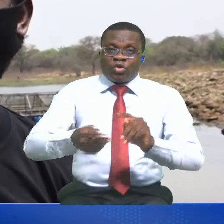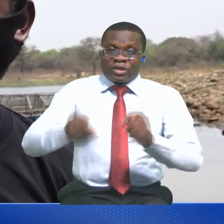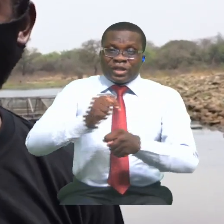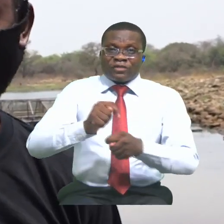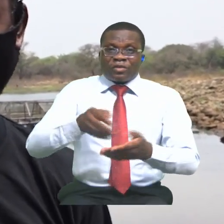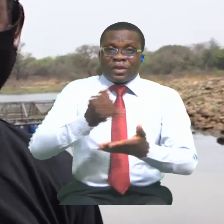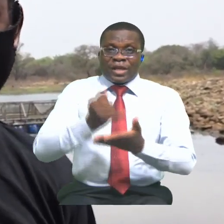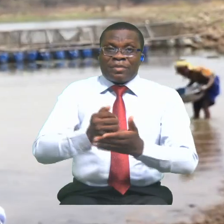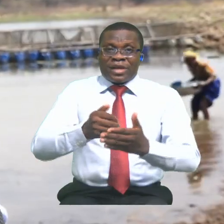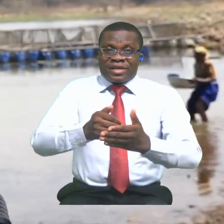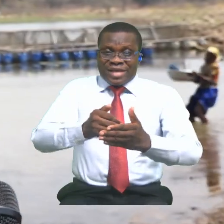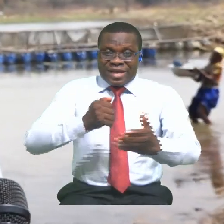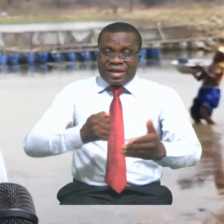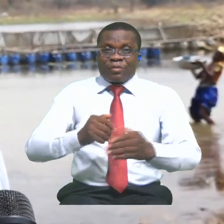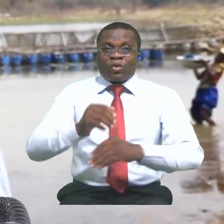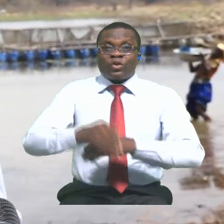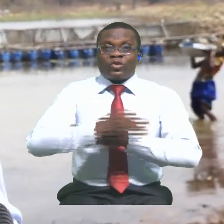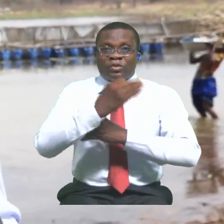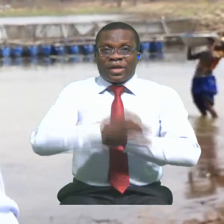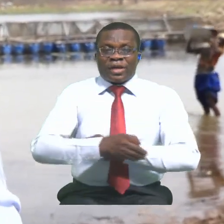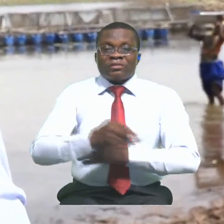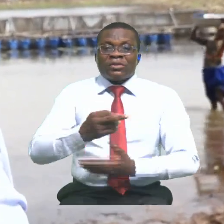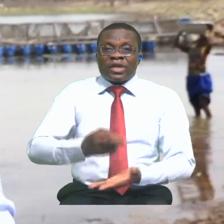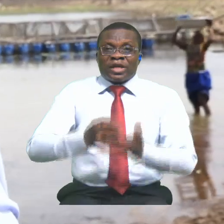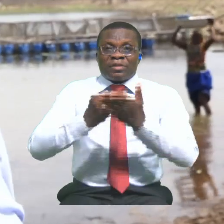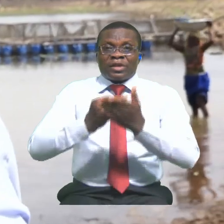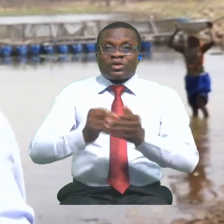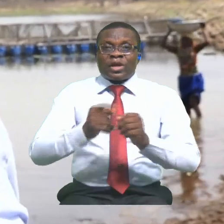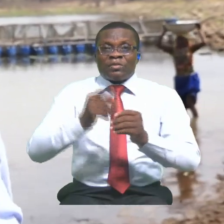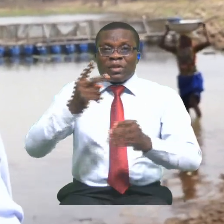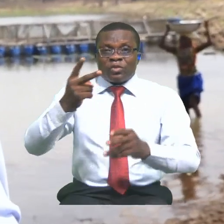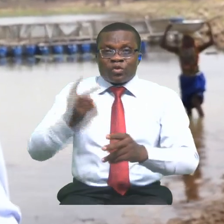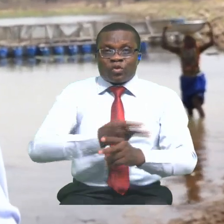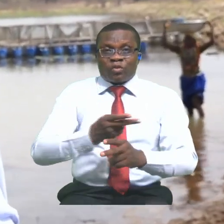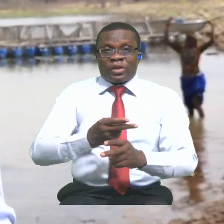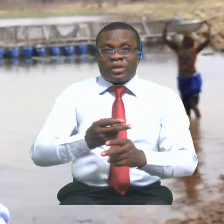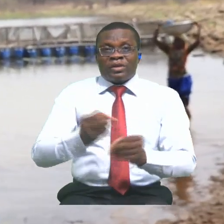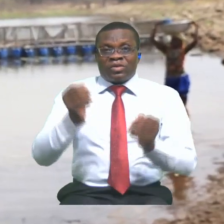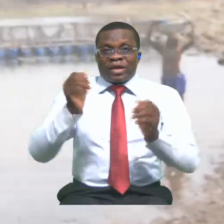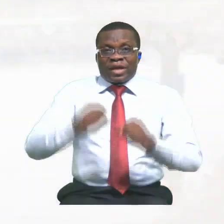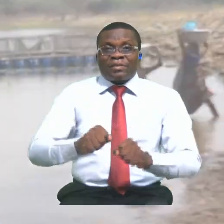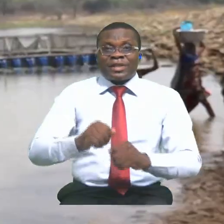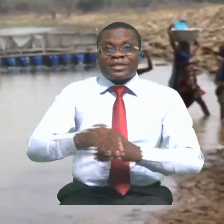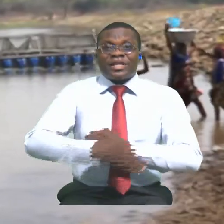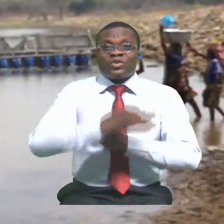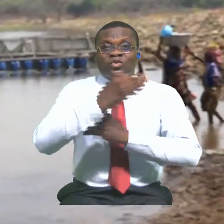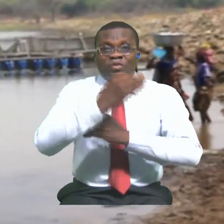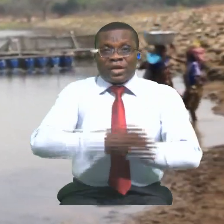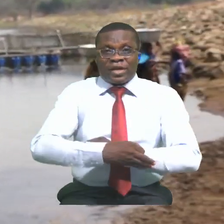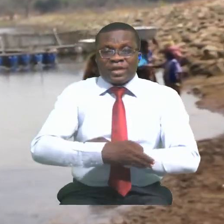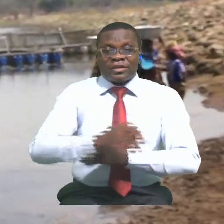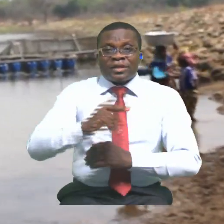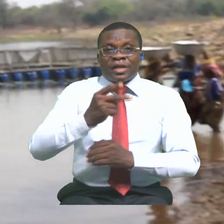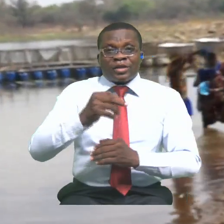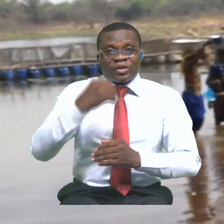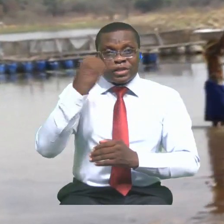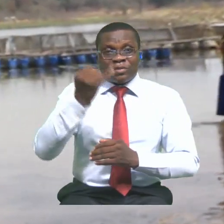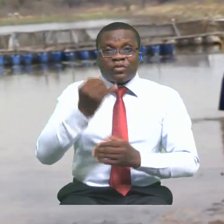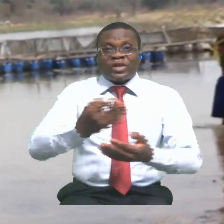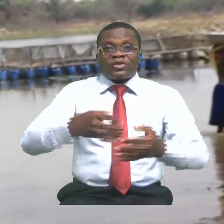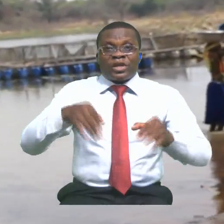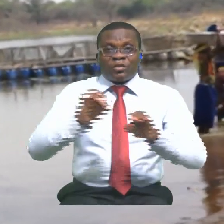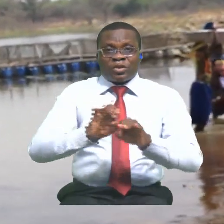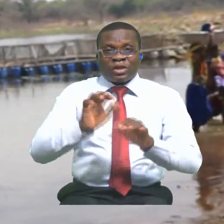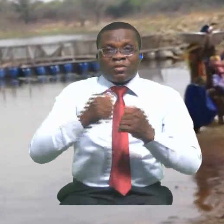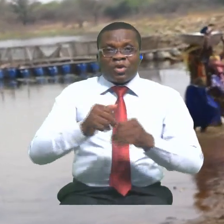en amont du barrage. La réhabilitation a permis de doubler au moins la capacité du barrage. La deuxième innovation importante, c'est qu'on a